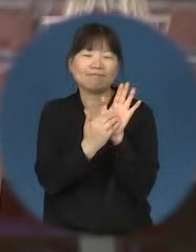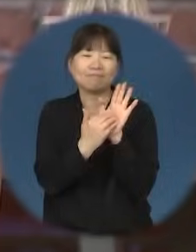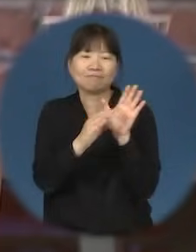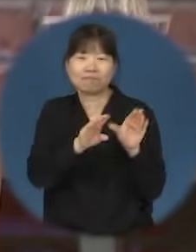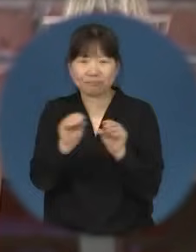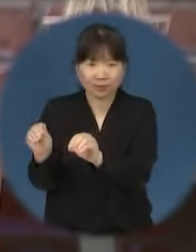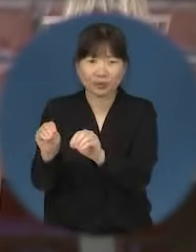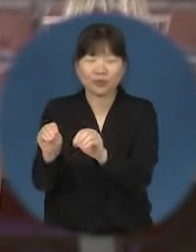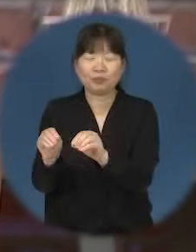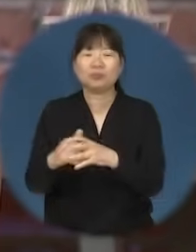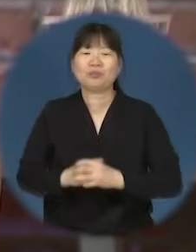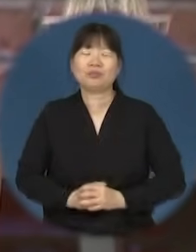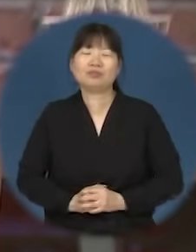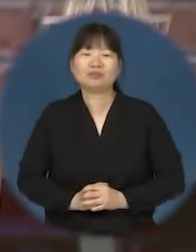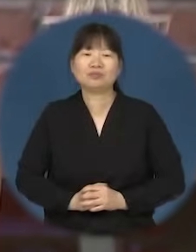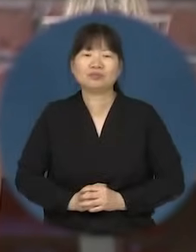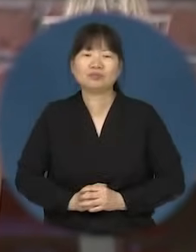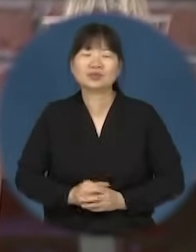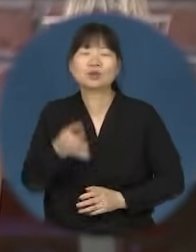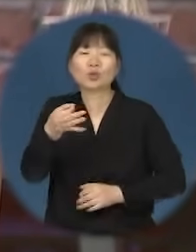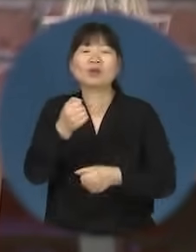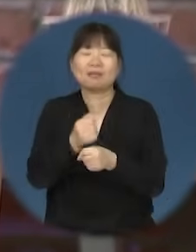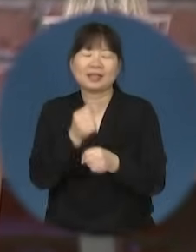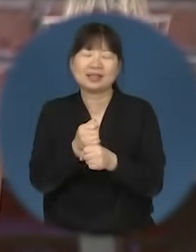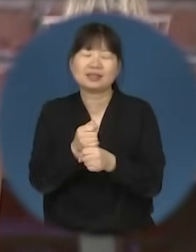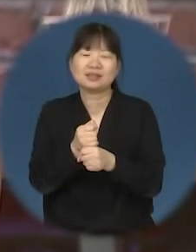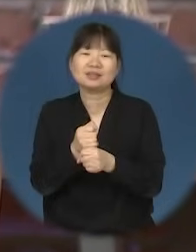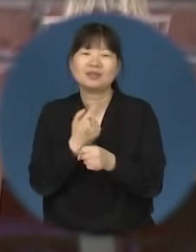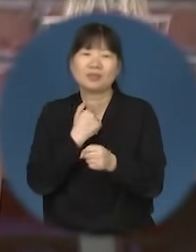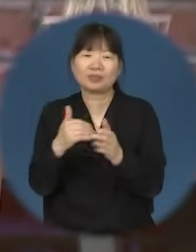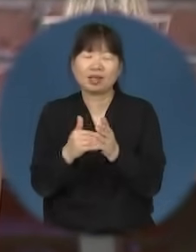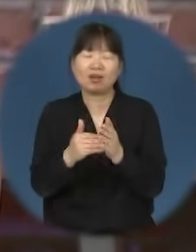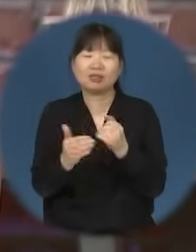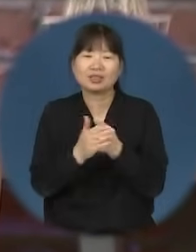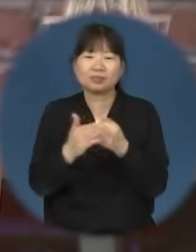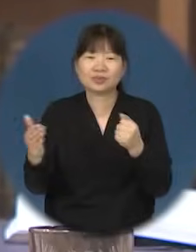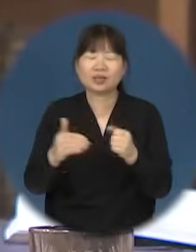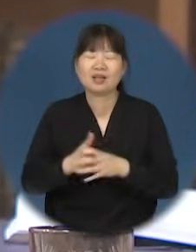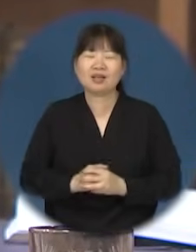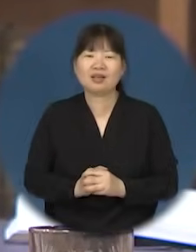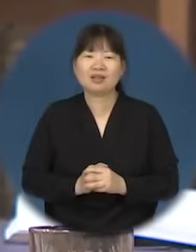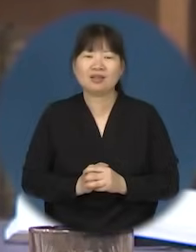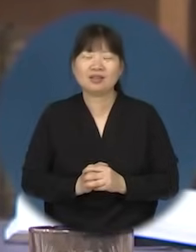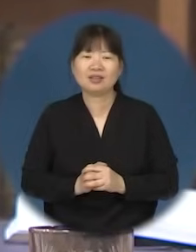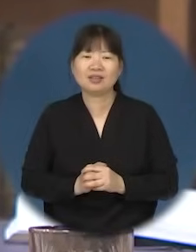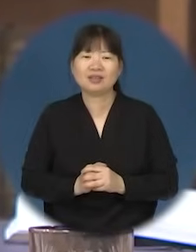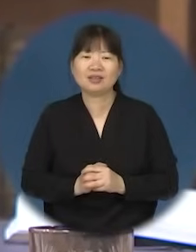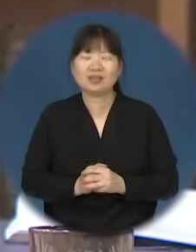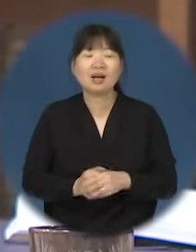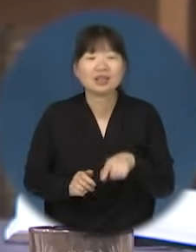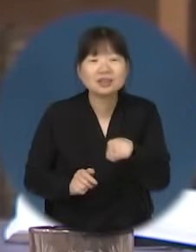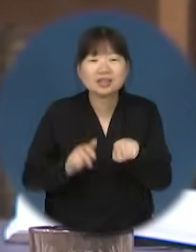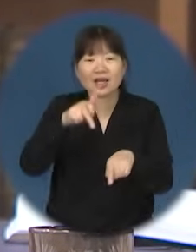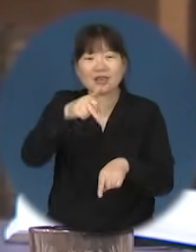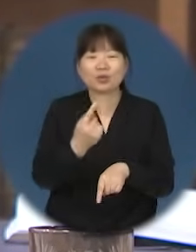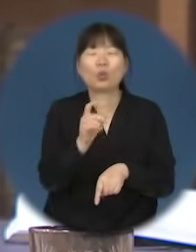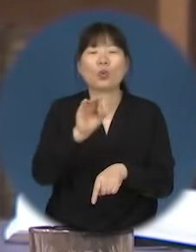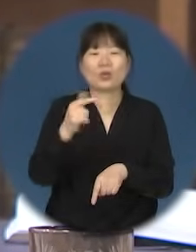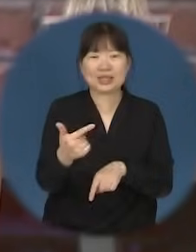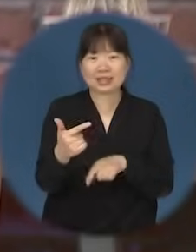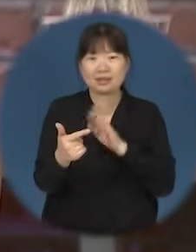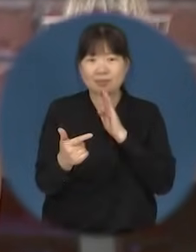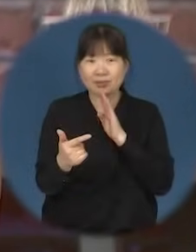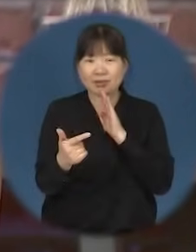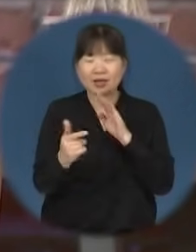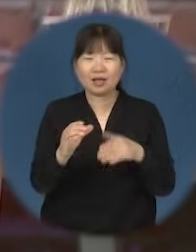않는 그 통화를 만든 거죠. 그러다 보니까 컴퓨터 그게 고인이었던 그렇죠. 그게 이제 프로그램을